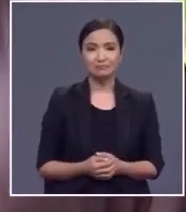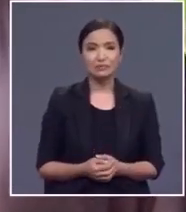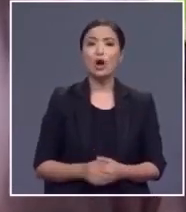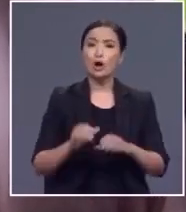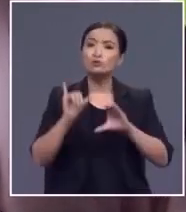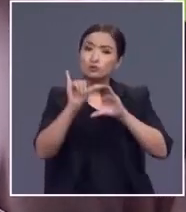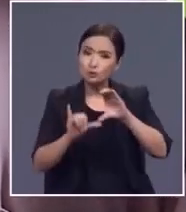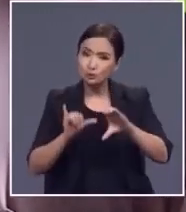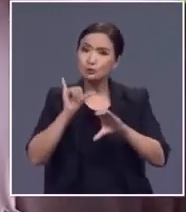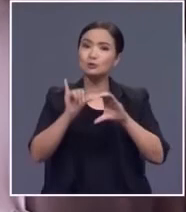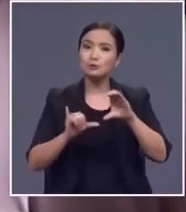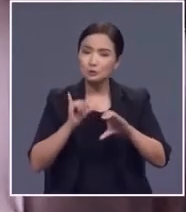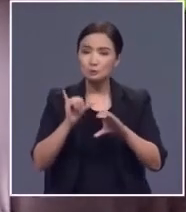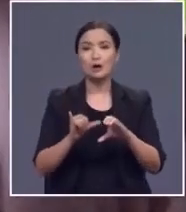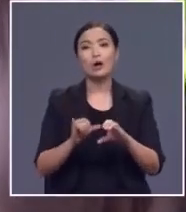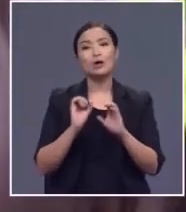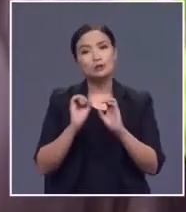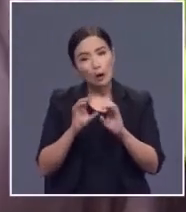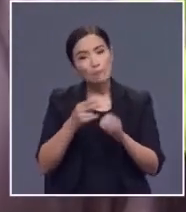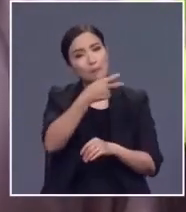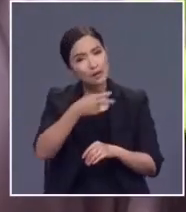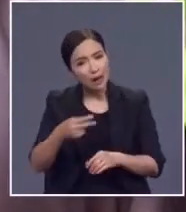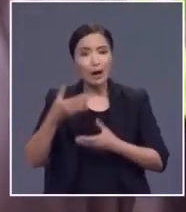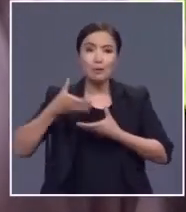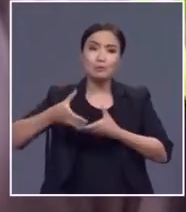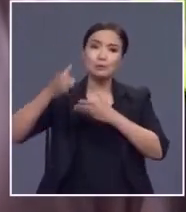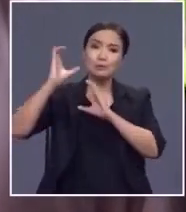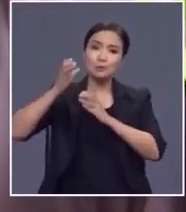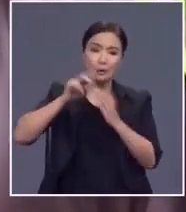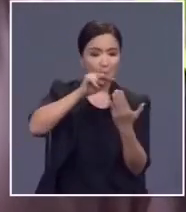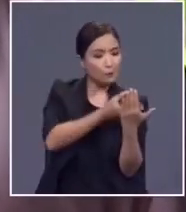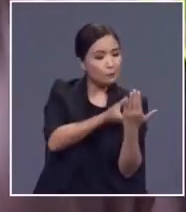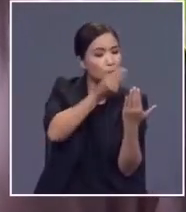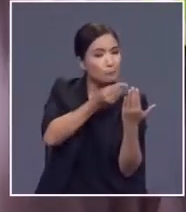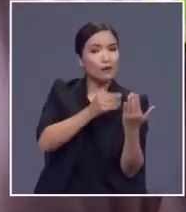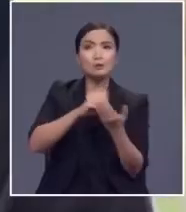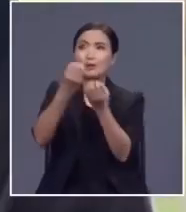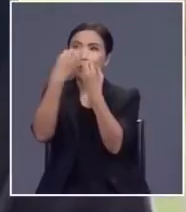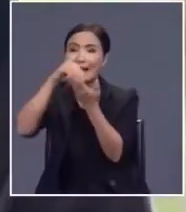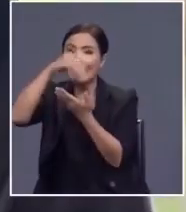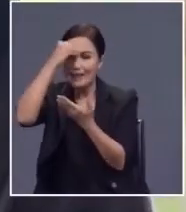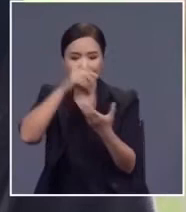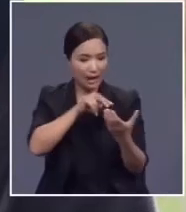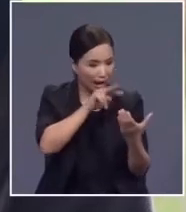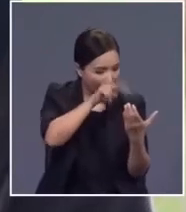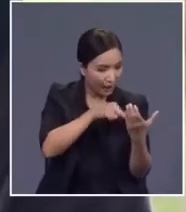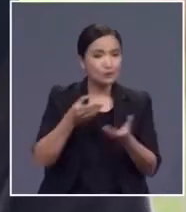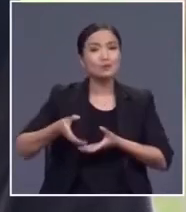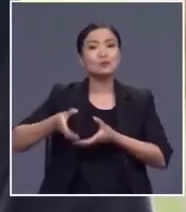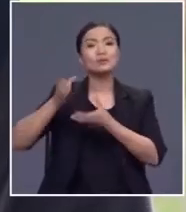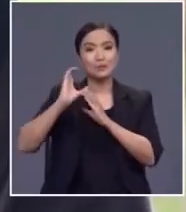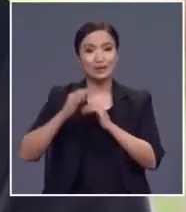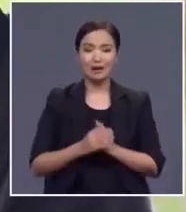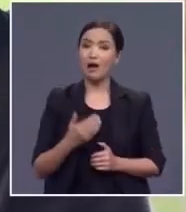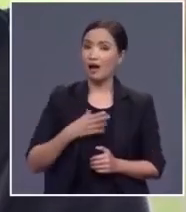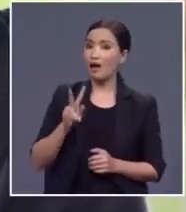YouTube มีการทบทวนความจำในสิ่งเหล่านั้นที่เรียนมา พอดีมีเน็ตของประชารัฐเข้ามาแล้วก็